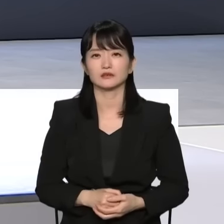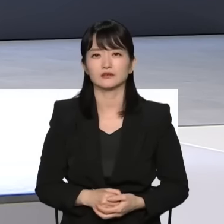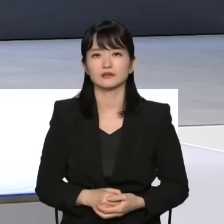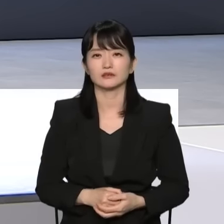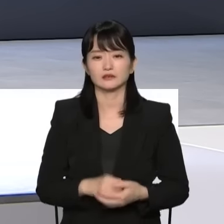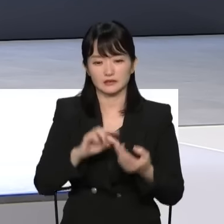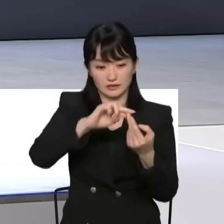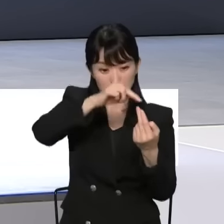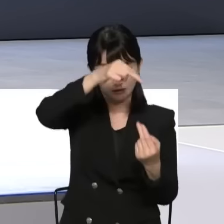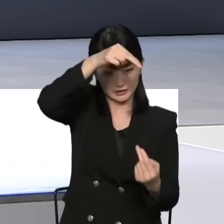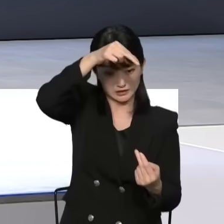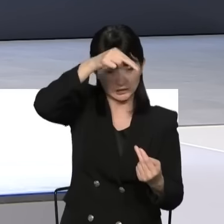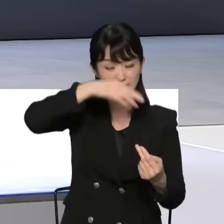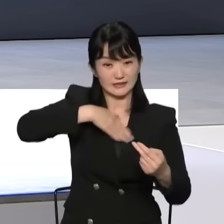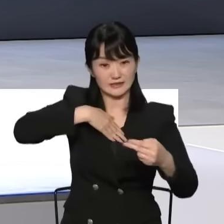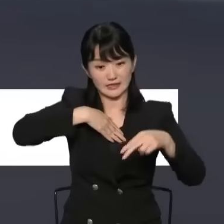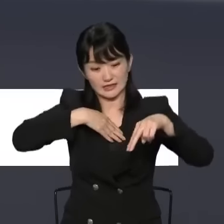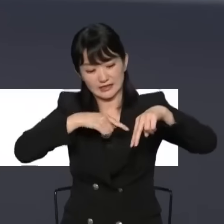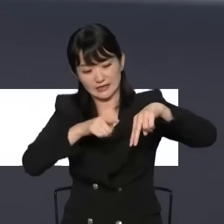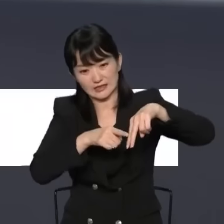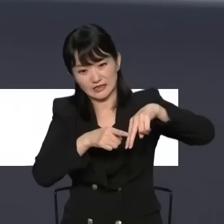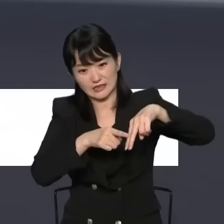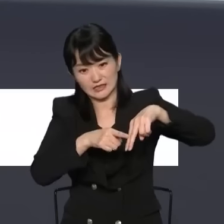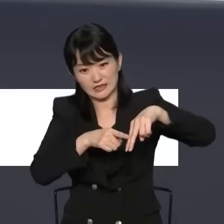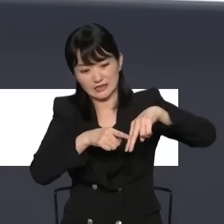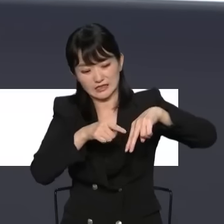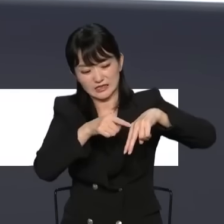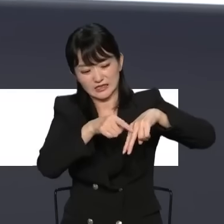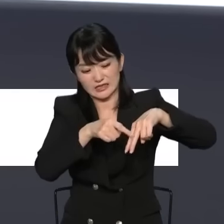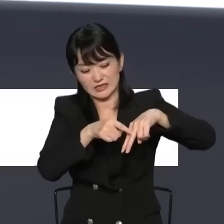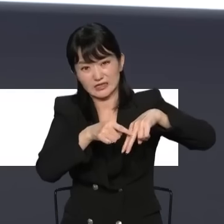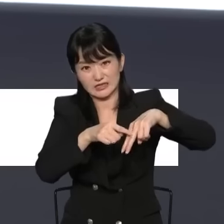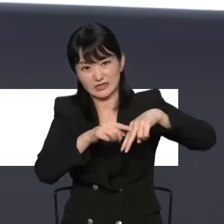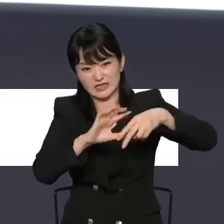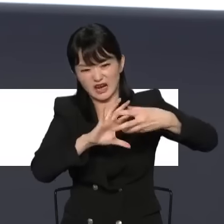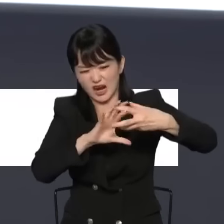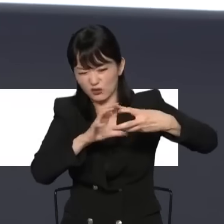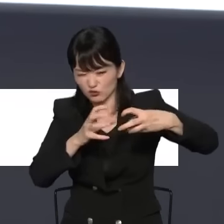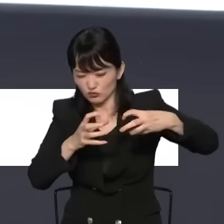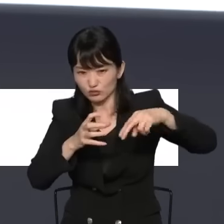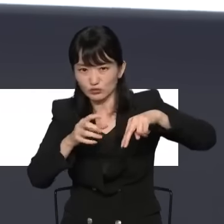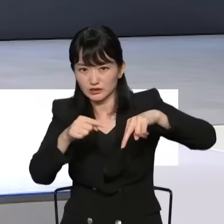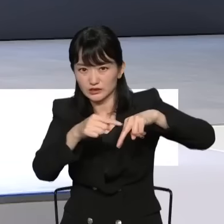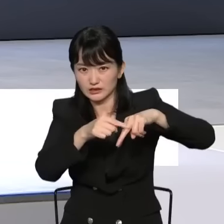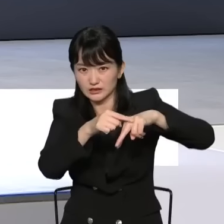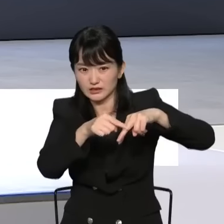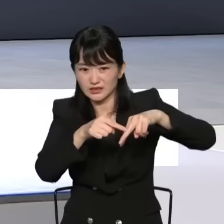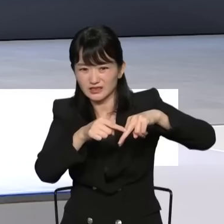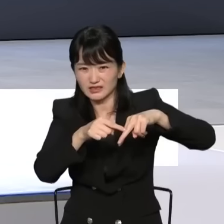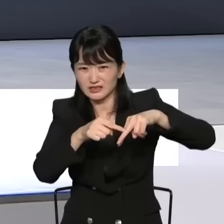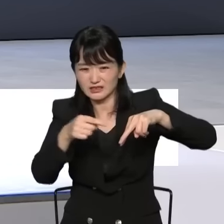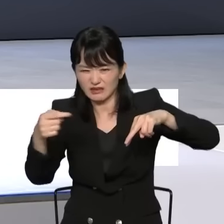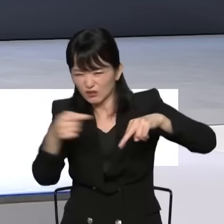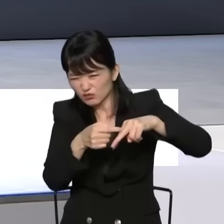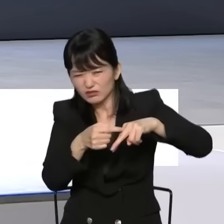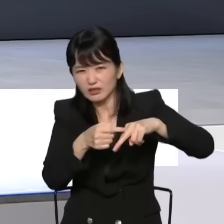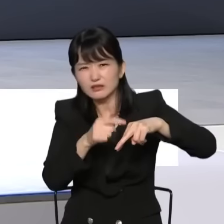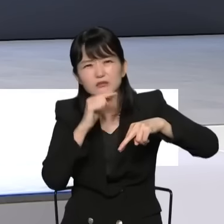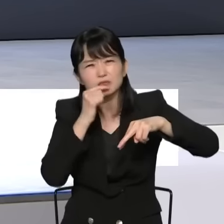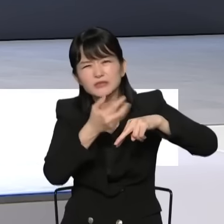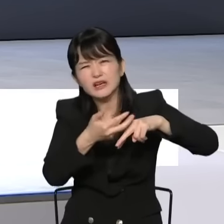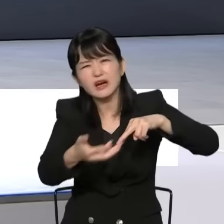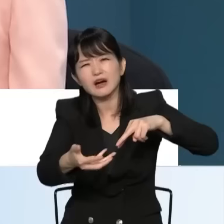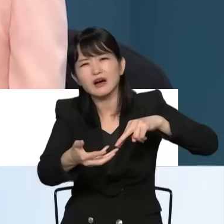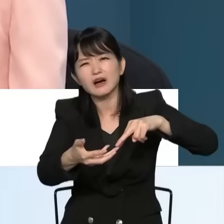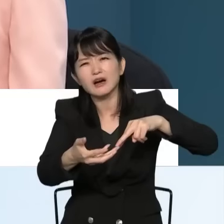허벅지 딱 여기쯤 여기 가장 넓은 근육과 면적이어가지고 피가 정말 상당히 많이 나요.